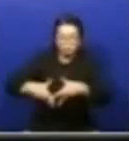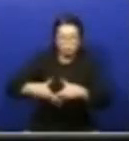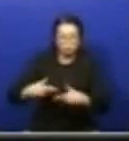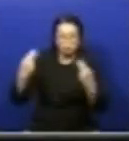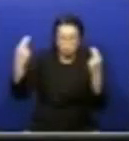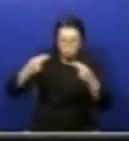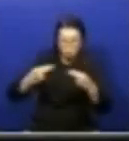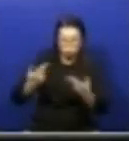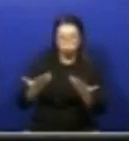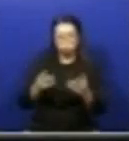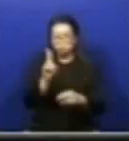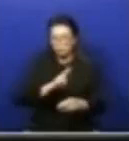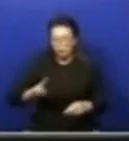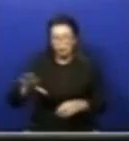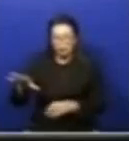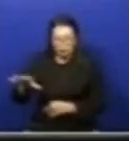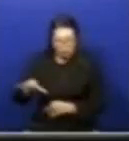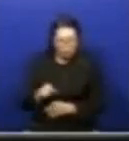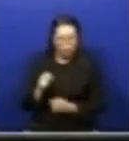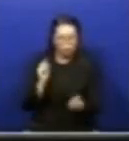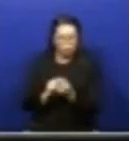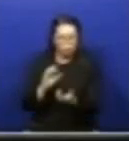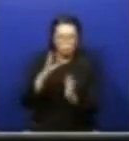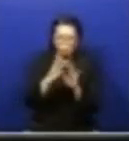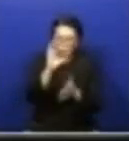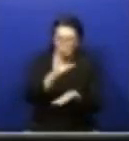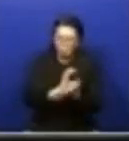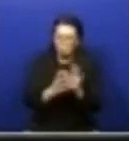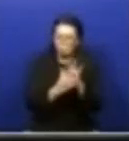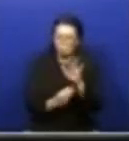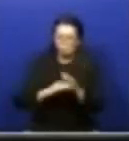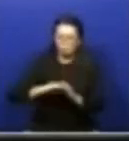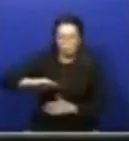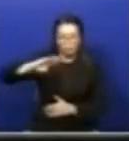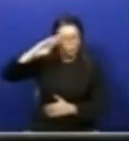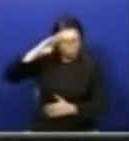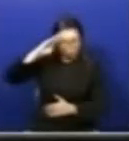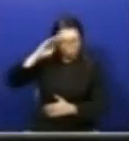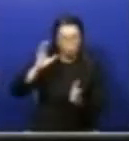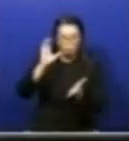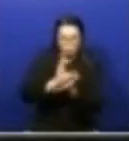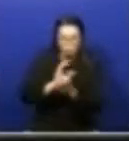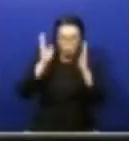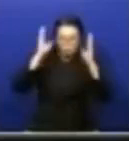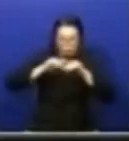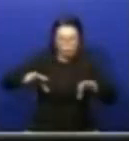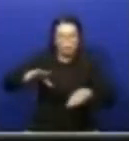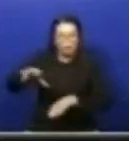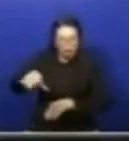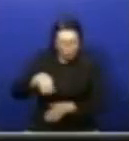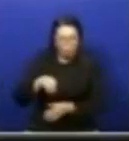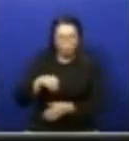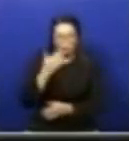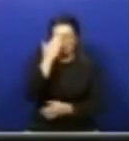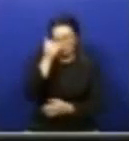ลผูกพันกับประชาชนวันนี้เอามางบอบรมในกระทรวงต่างเอามางบประชาสัมพันธ์เอามาแต่ไอ้งบมีความจำเป็นนี่